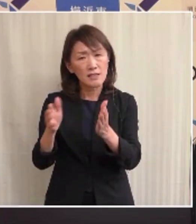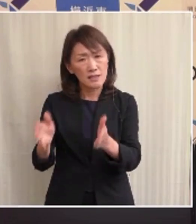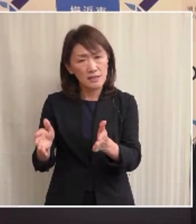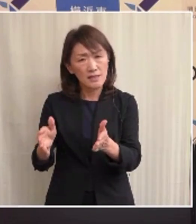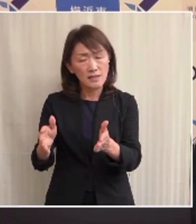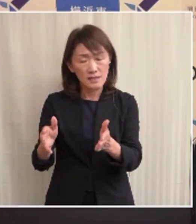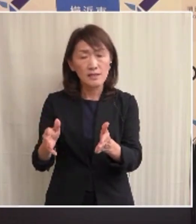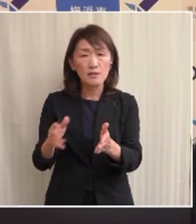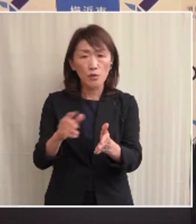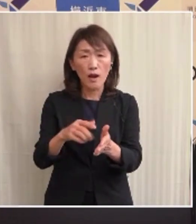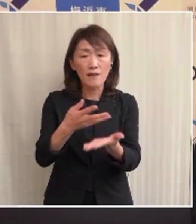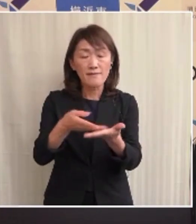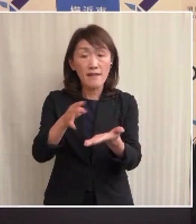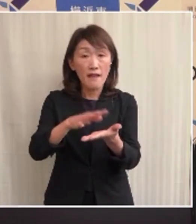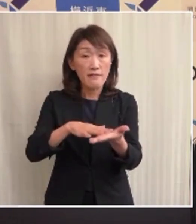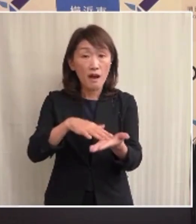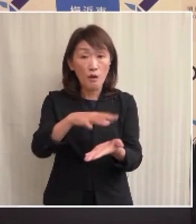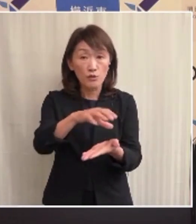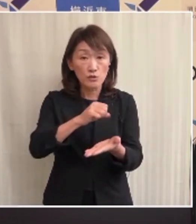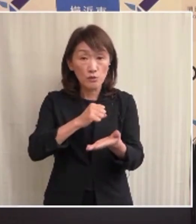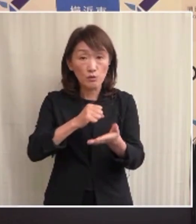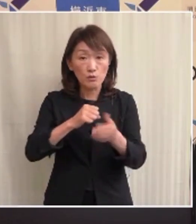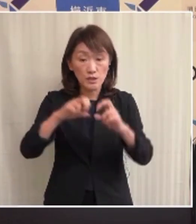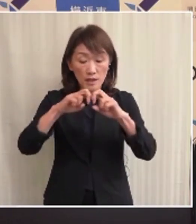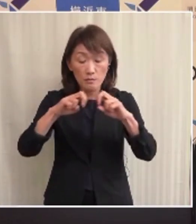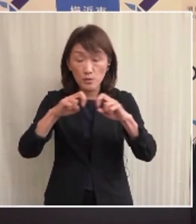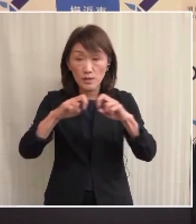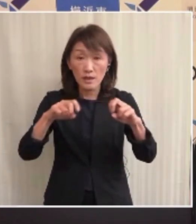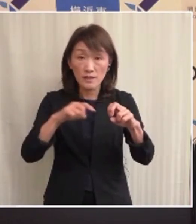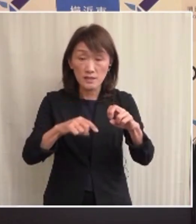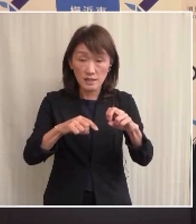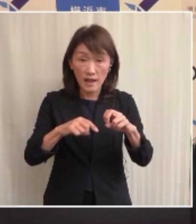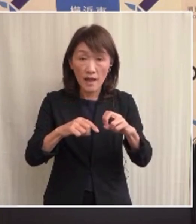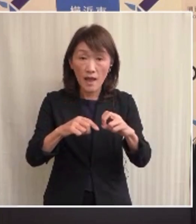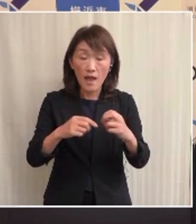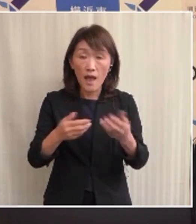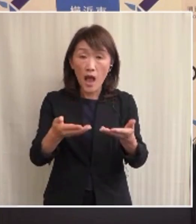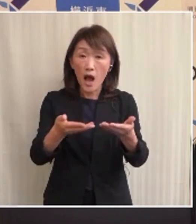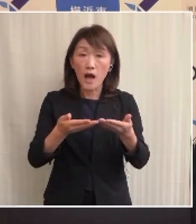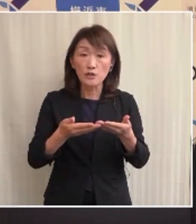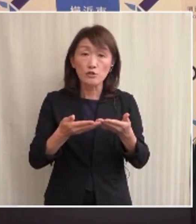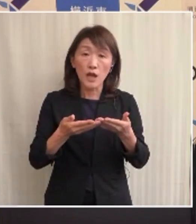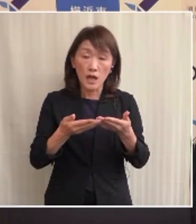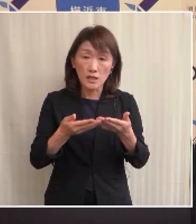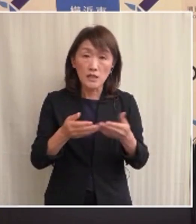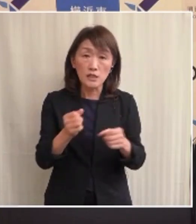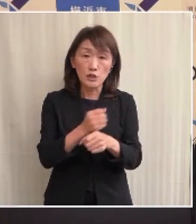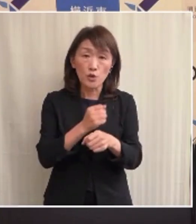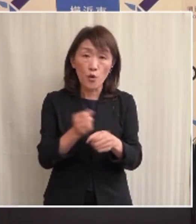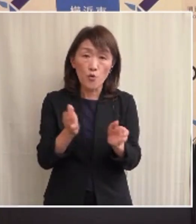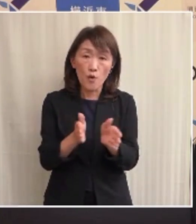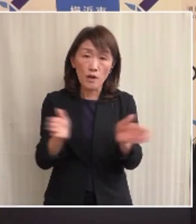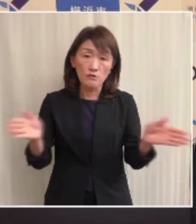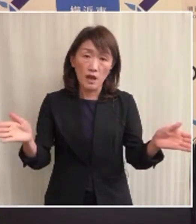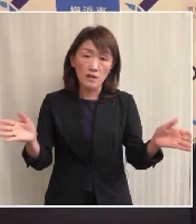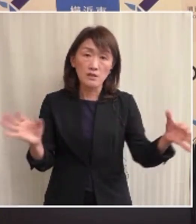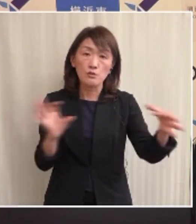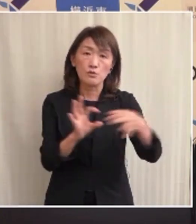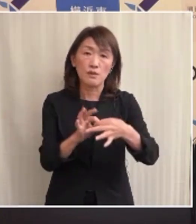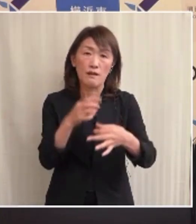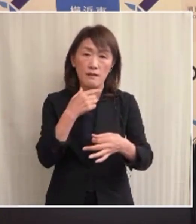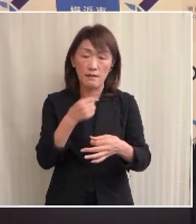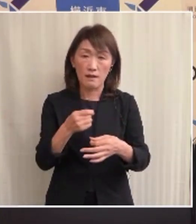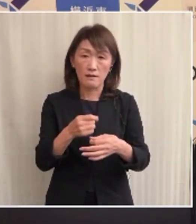データを取得して分析して、この預かり事業の預かりの拡大につなげていきたいというふうに考えております